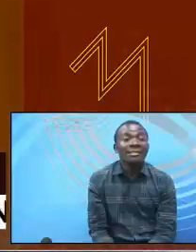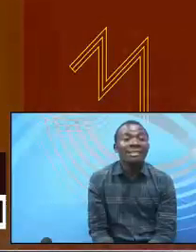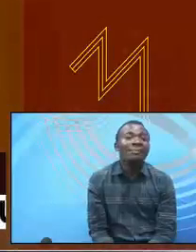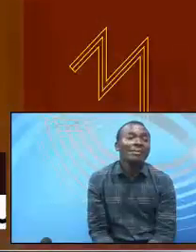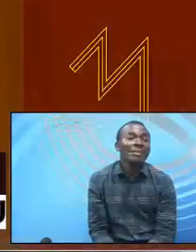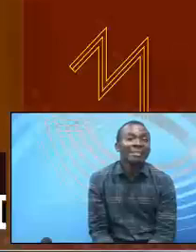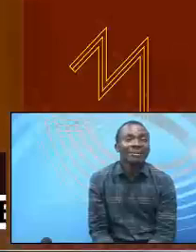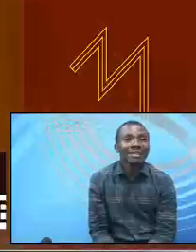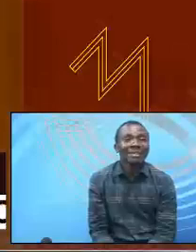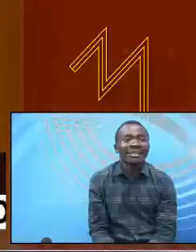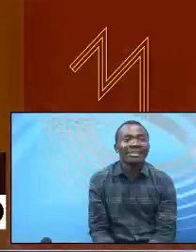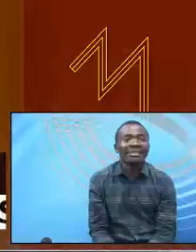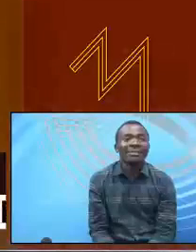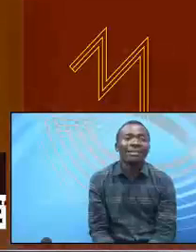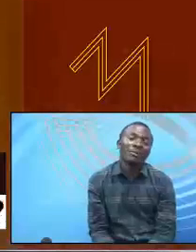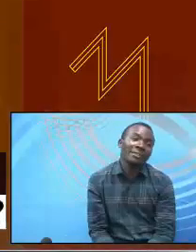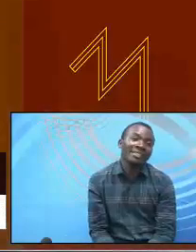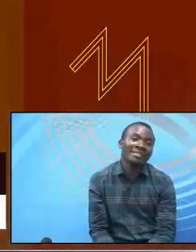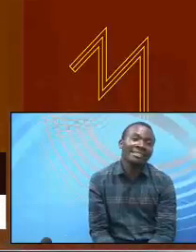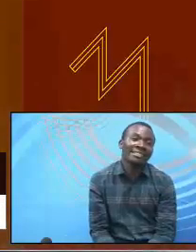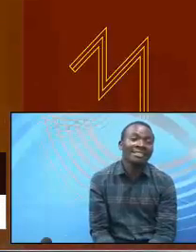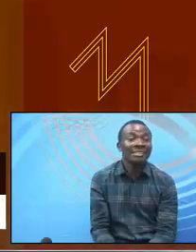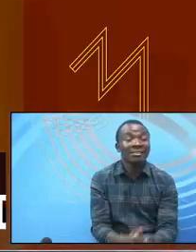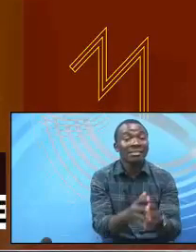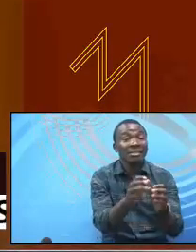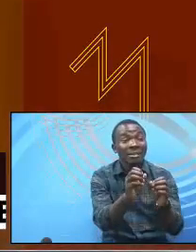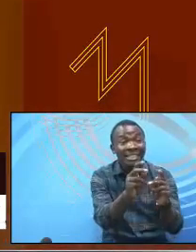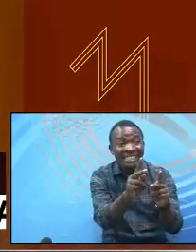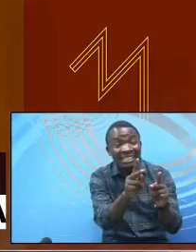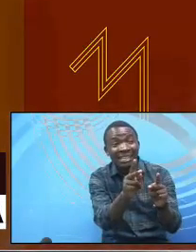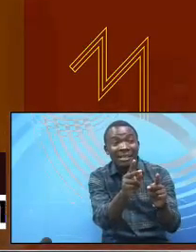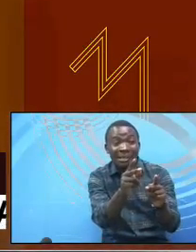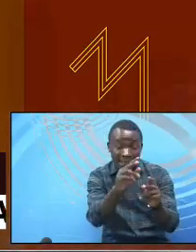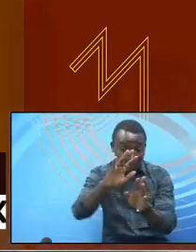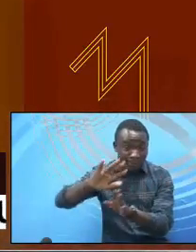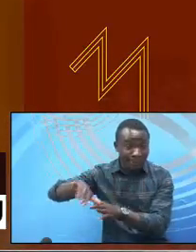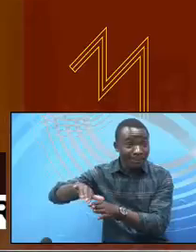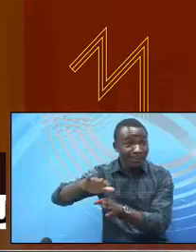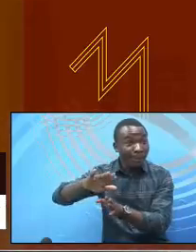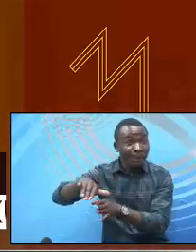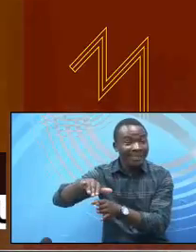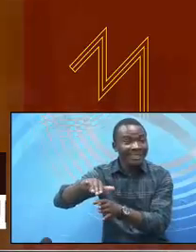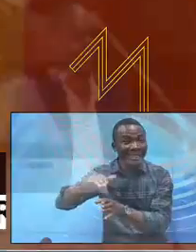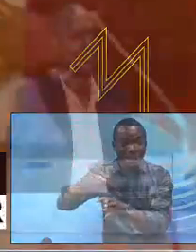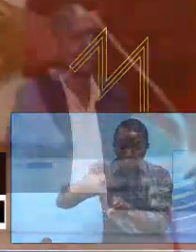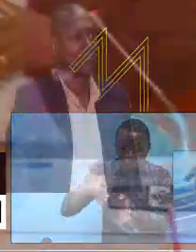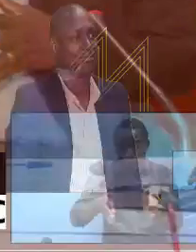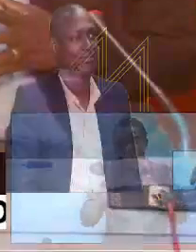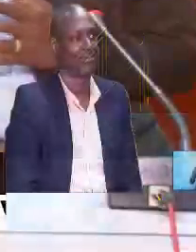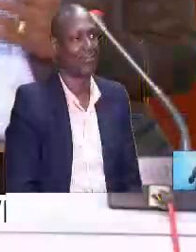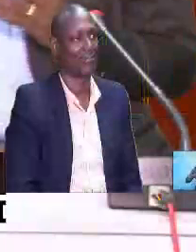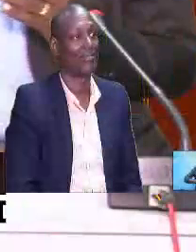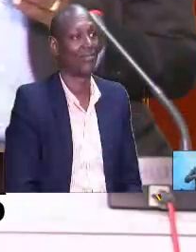ibisanzwe ni kimwe n'abandi banyarwanda birashoboka tuvuye aho ngaho rero tuvuye aho wenda mu nzira no mu buzima